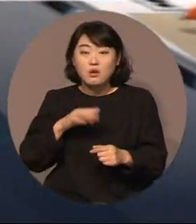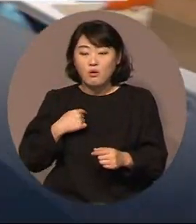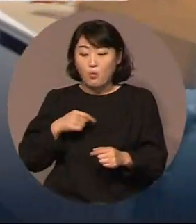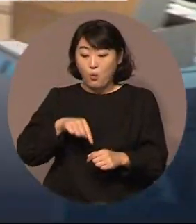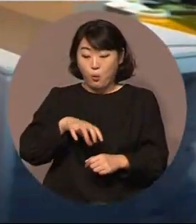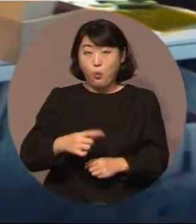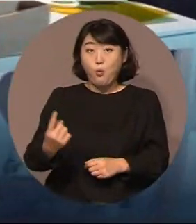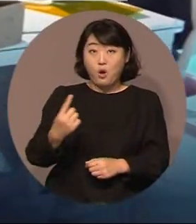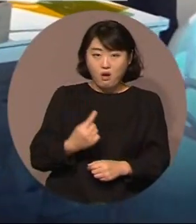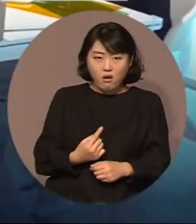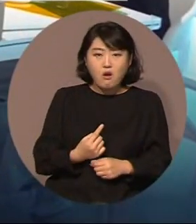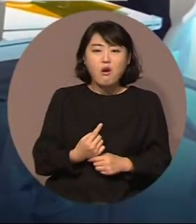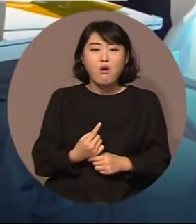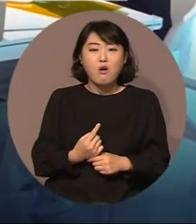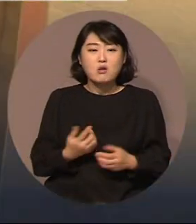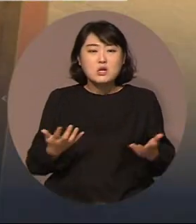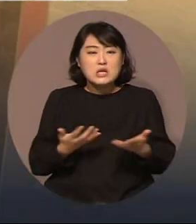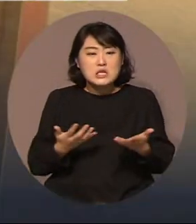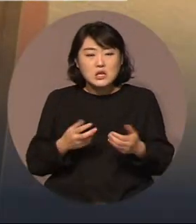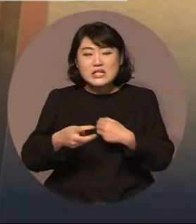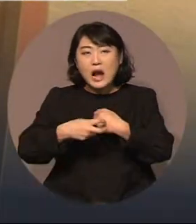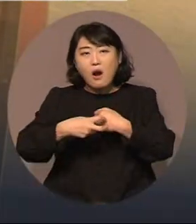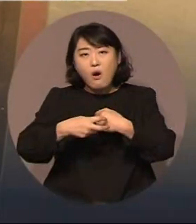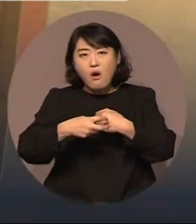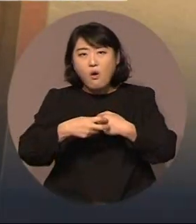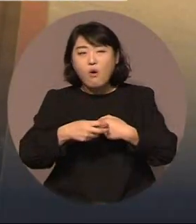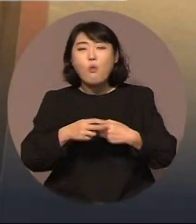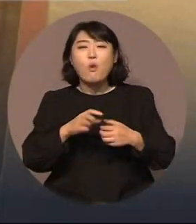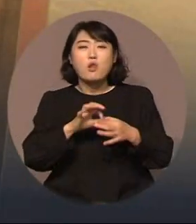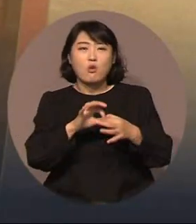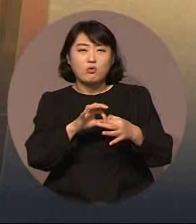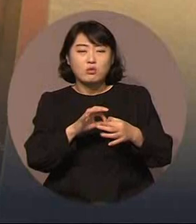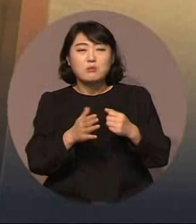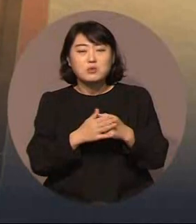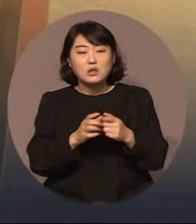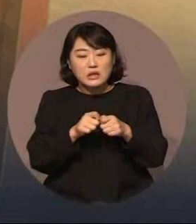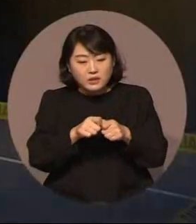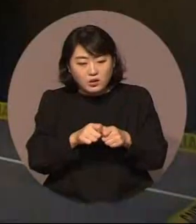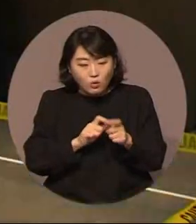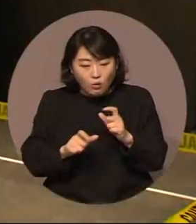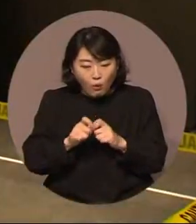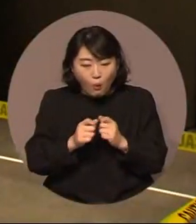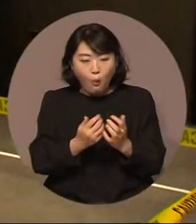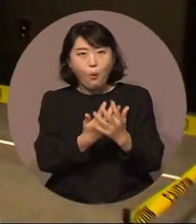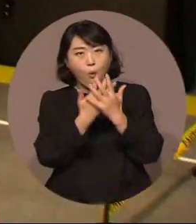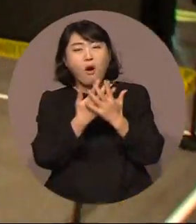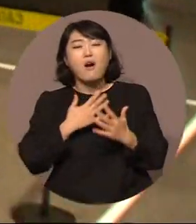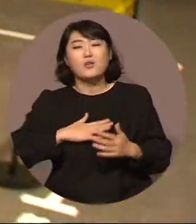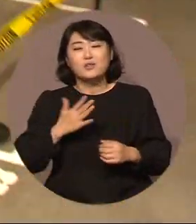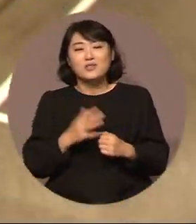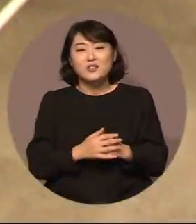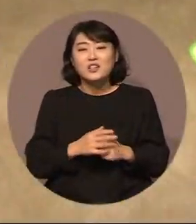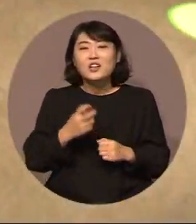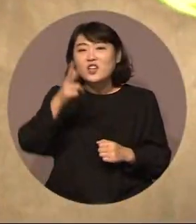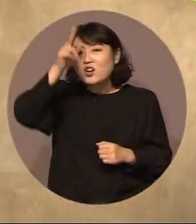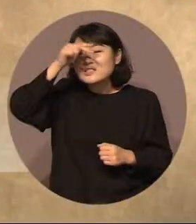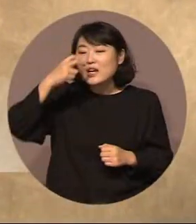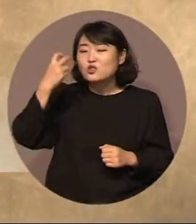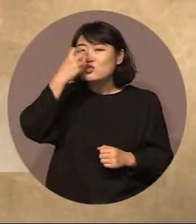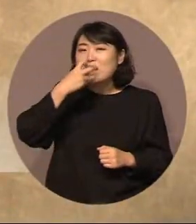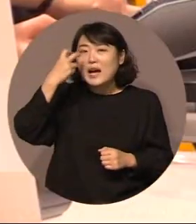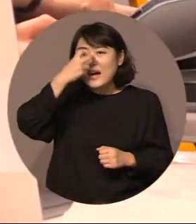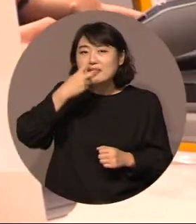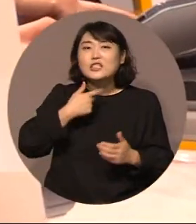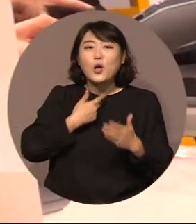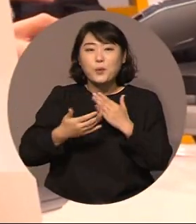와서 의학 관련된 분야에서 좀 더 자세히 알게 된 것 같아요. 경찰 수사 체험장, 드론과